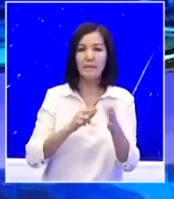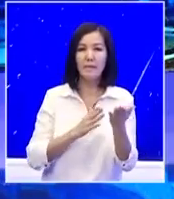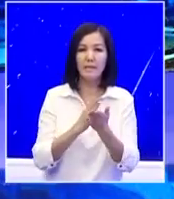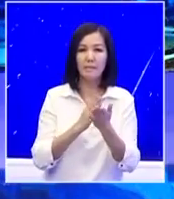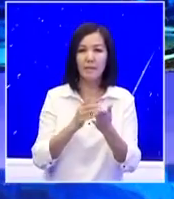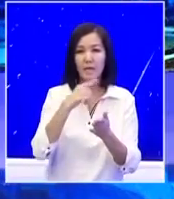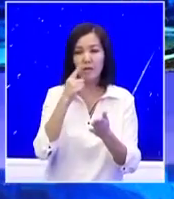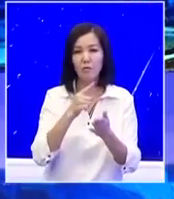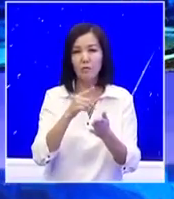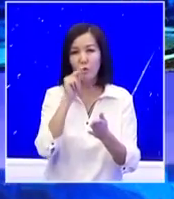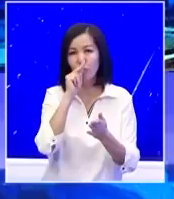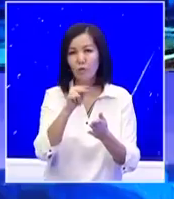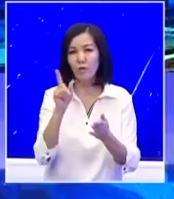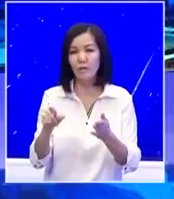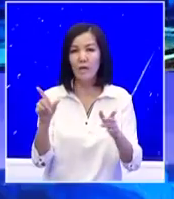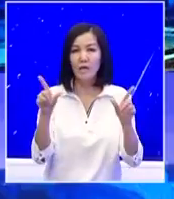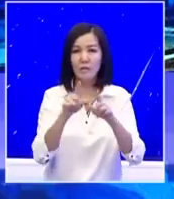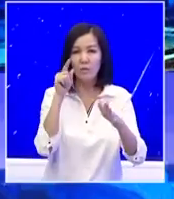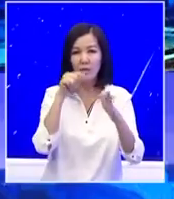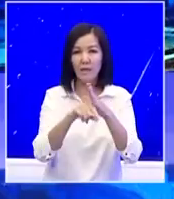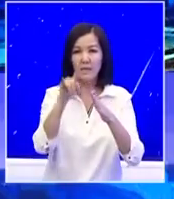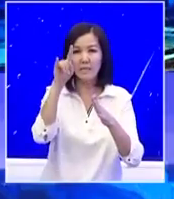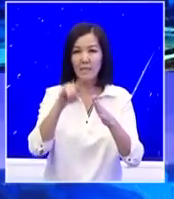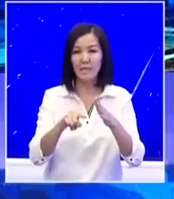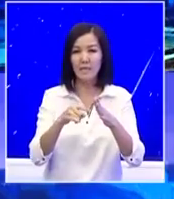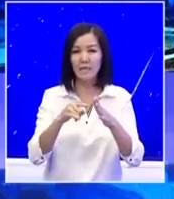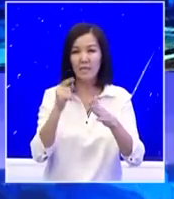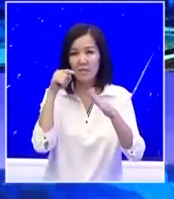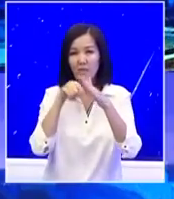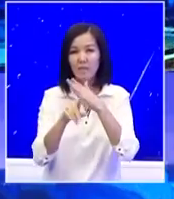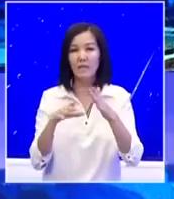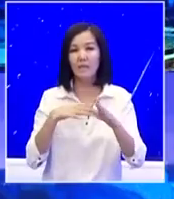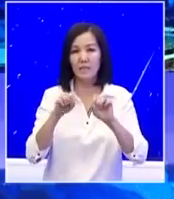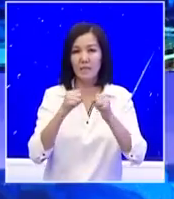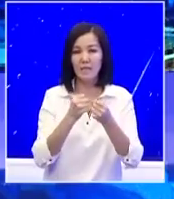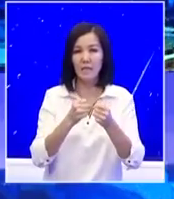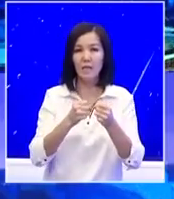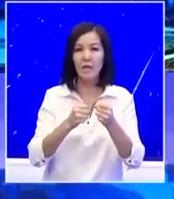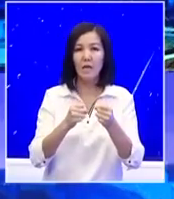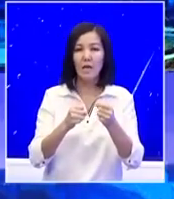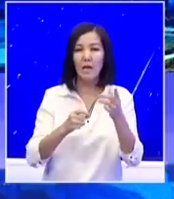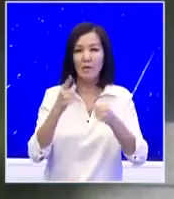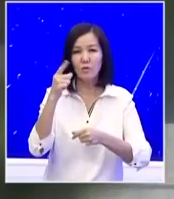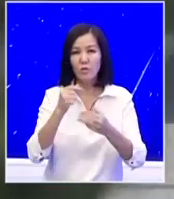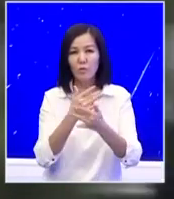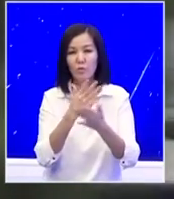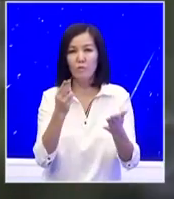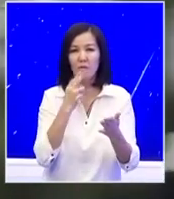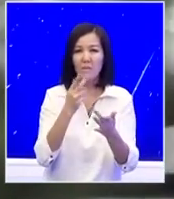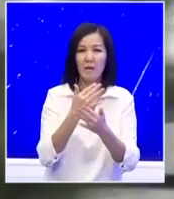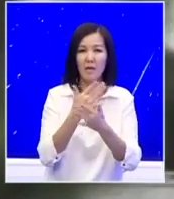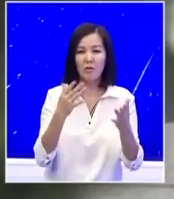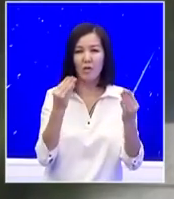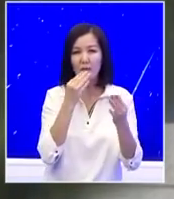қызметкерлерінің ақпарынша күдікті сауда нысанына терезе торын бұзып кірген. Ол жарма, сүт өнімдері, темекі және тағы